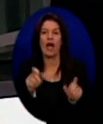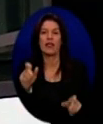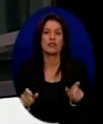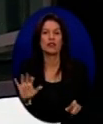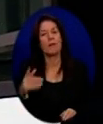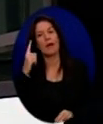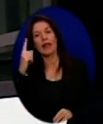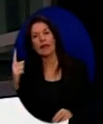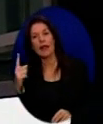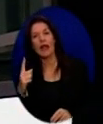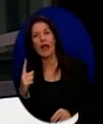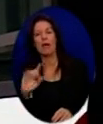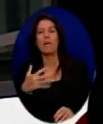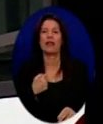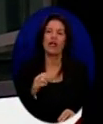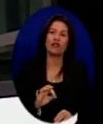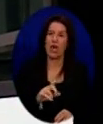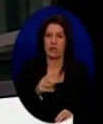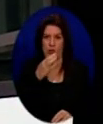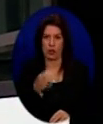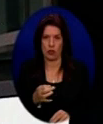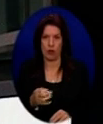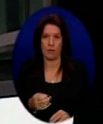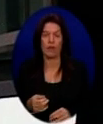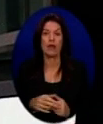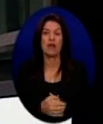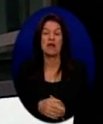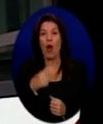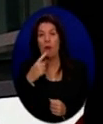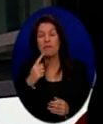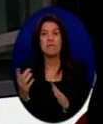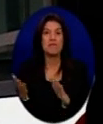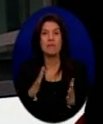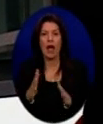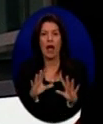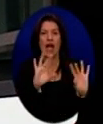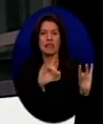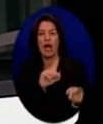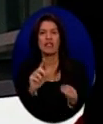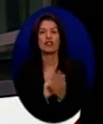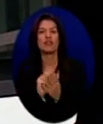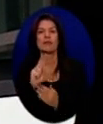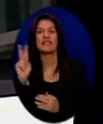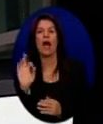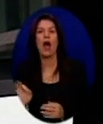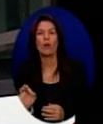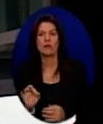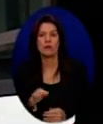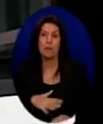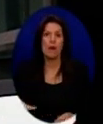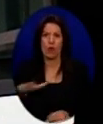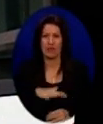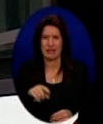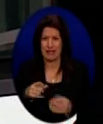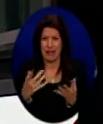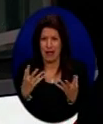לא ממשתהם. יש הערכה שהם היום בין 10-12% של האוכלוסייה, שזה עצום. זה